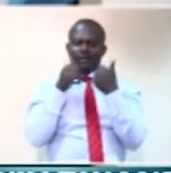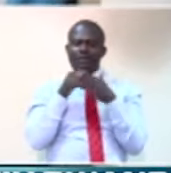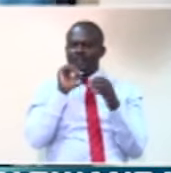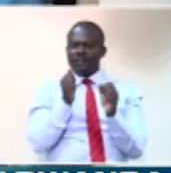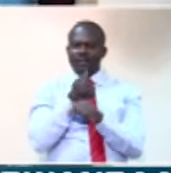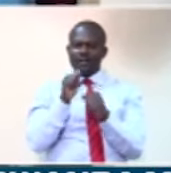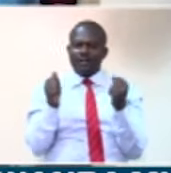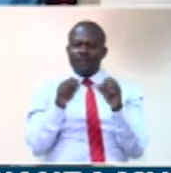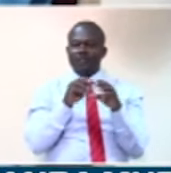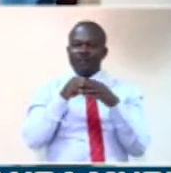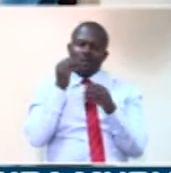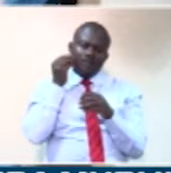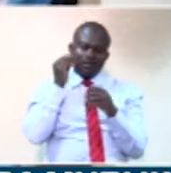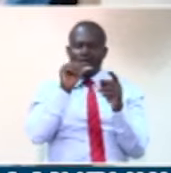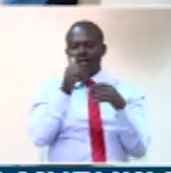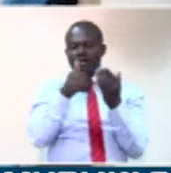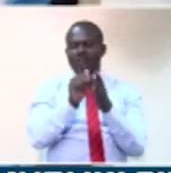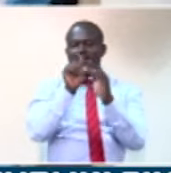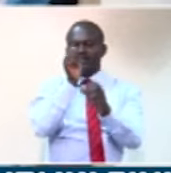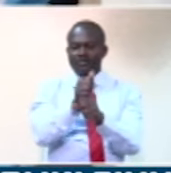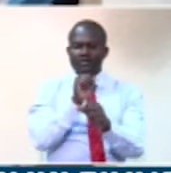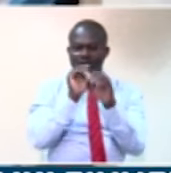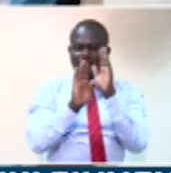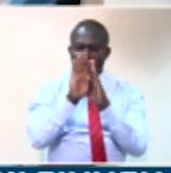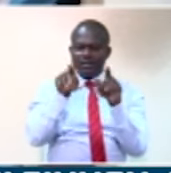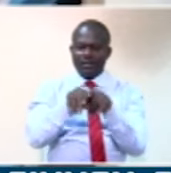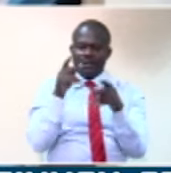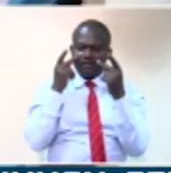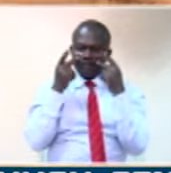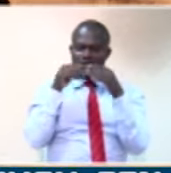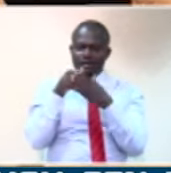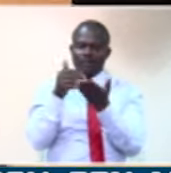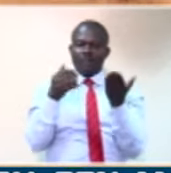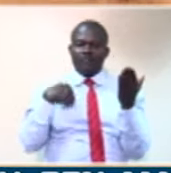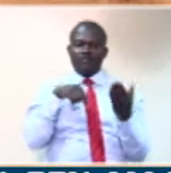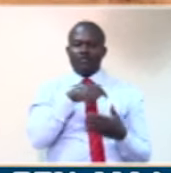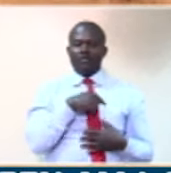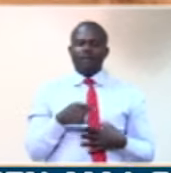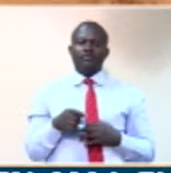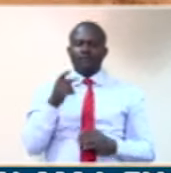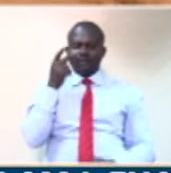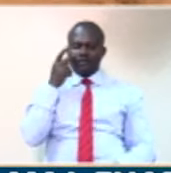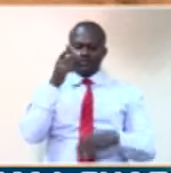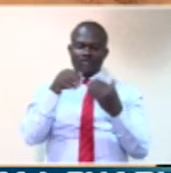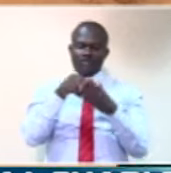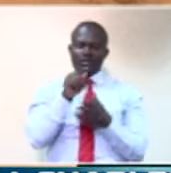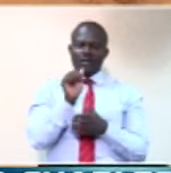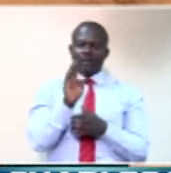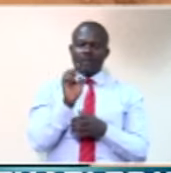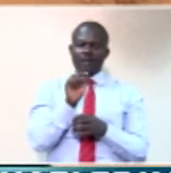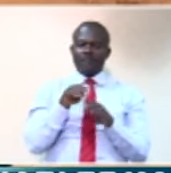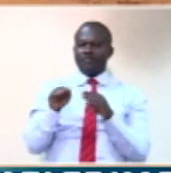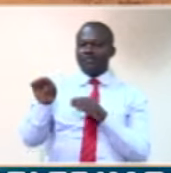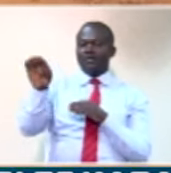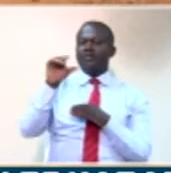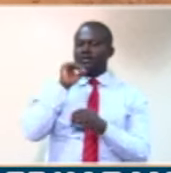Ntabwo nava mu rugo ko nubundi ahandi najya gukorera n'aterambere nahabona nk'ibyo nawe muri iyo Nyagatare wacu. Ndi turuka hari uzamu kugera kuri kampisi